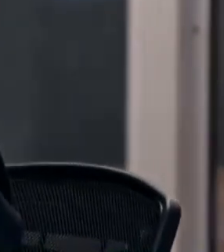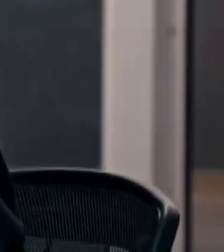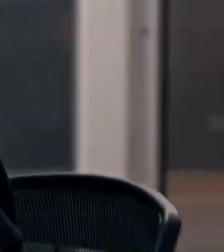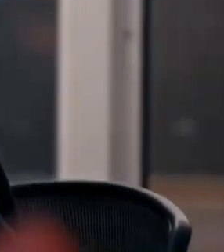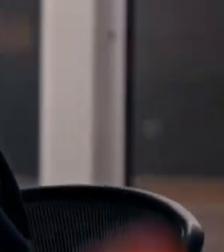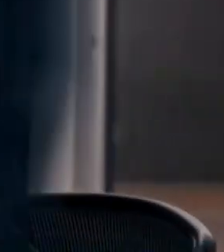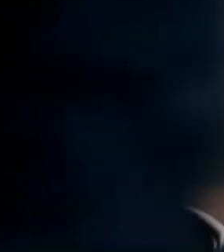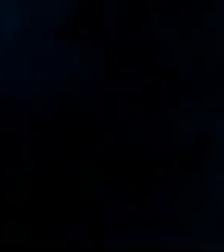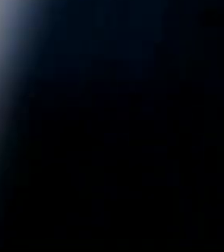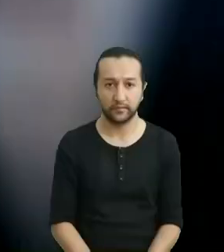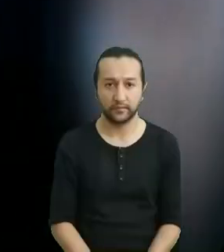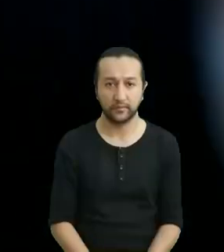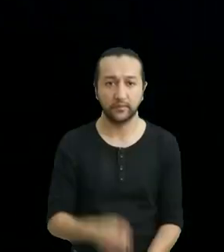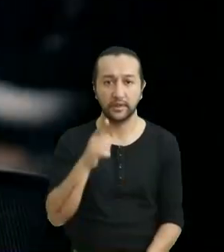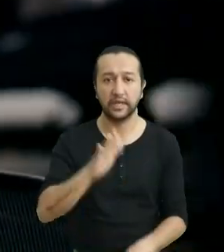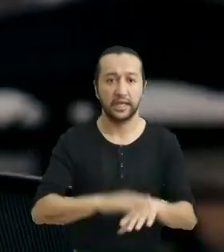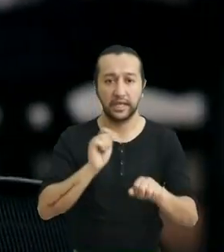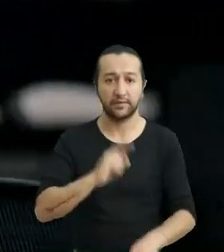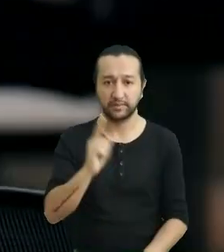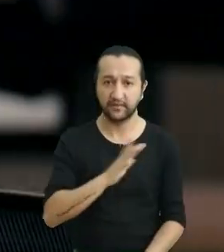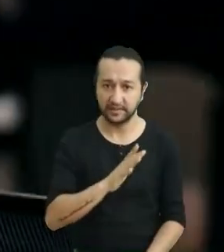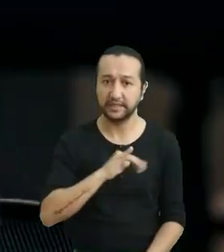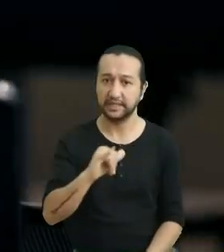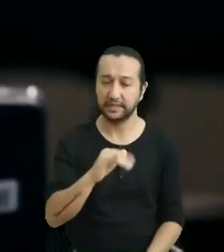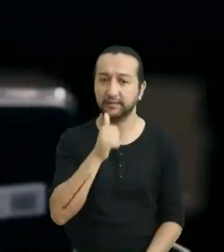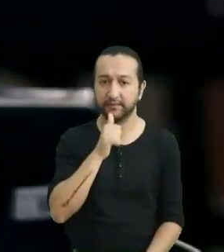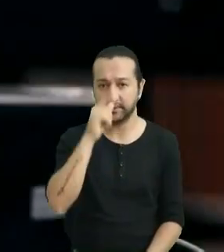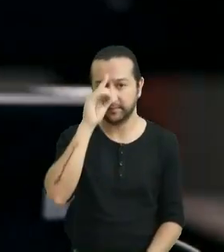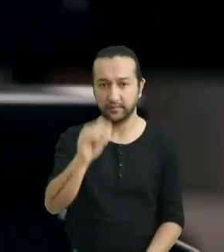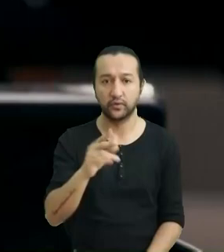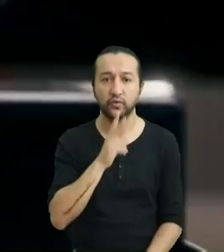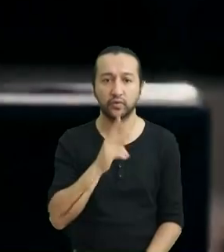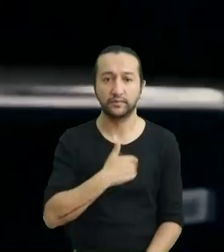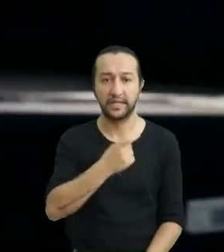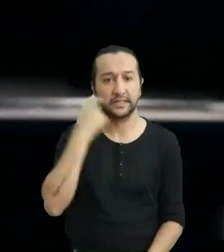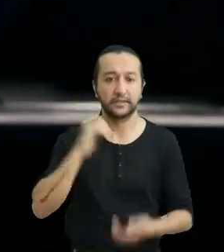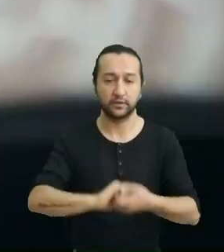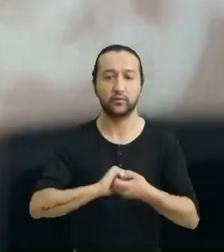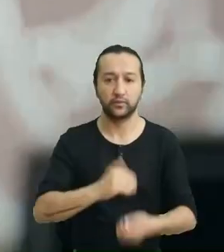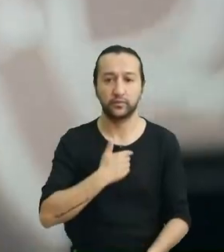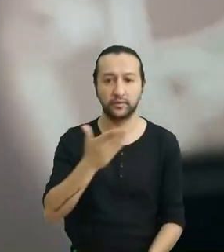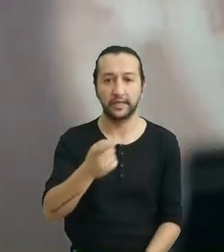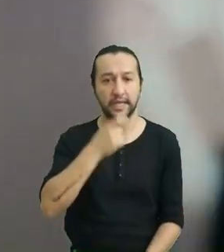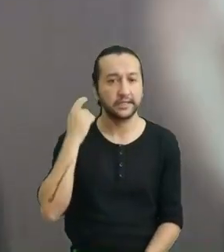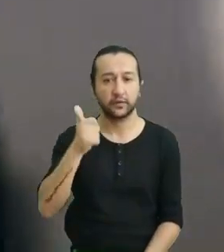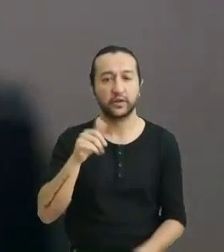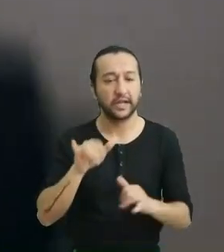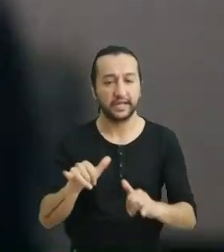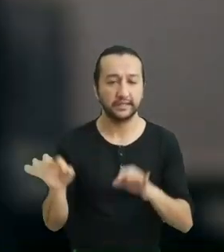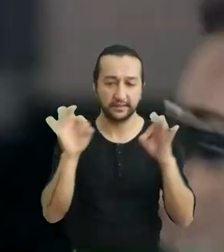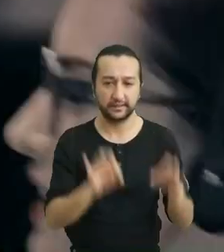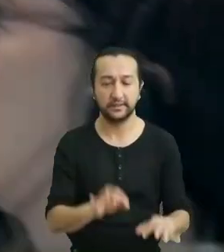Gökçe Begüm'ün yanında. Yapabileceğim bir şey varsa yanınızdayım efendim. Sonuçta biz eski dostuz. Eski günlerdeki